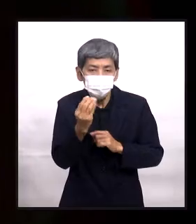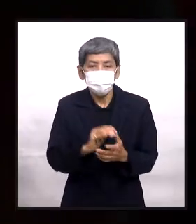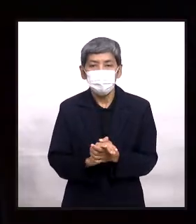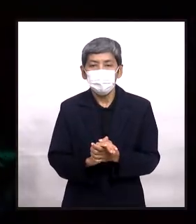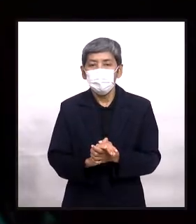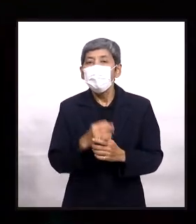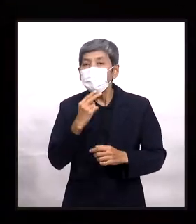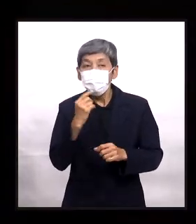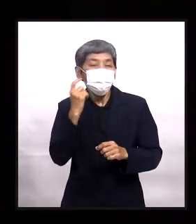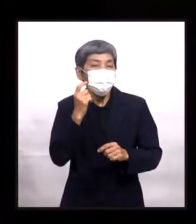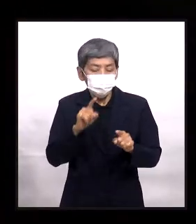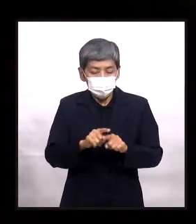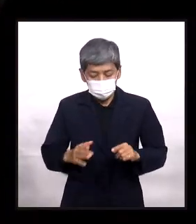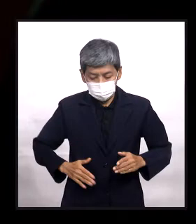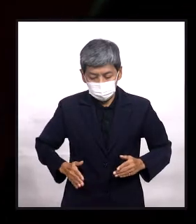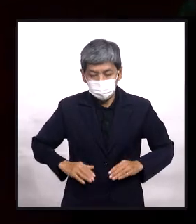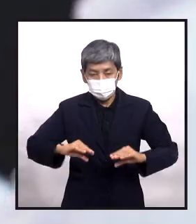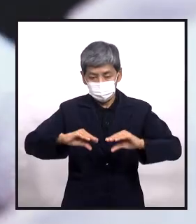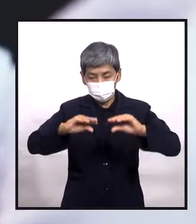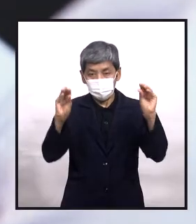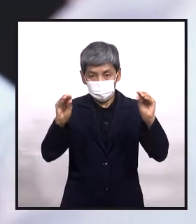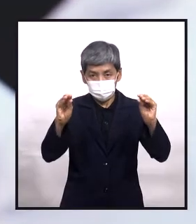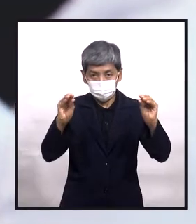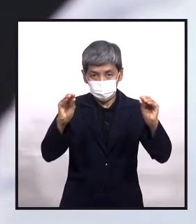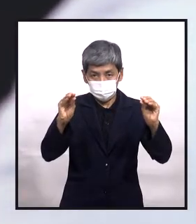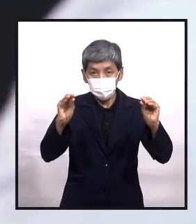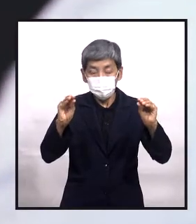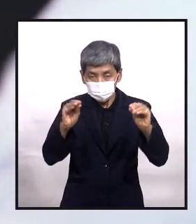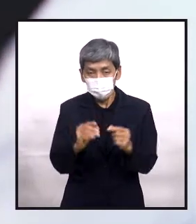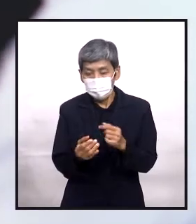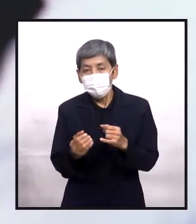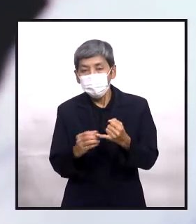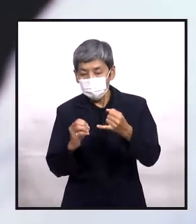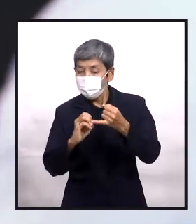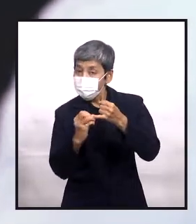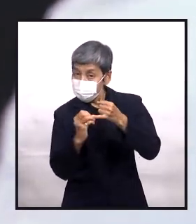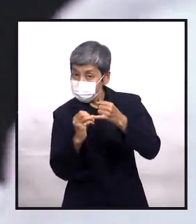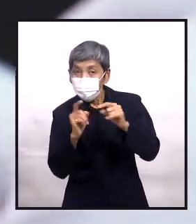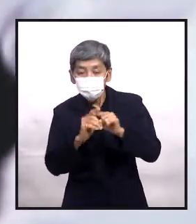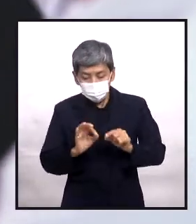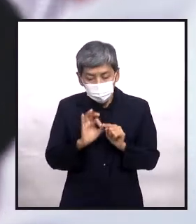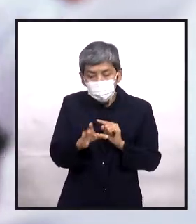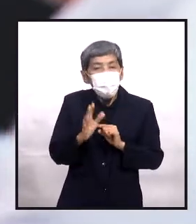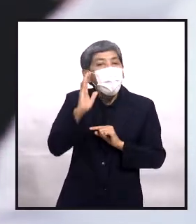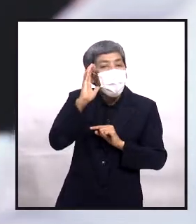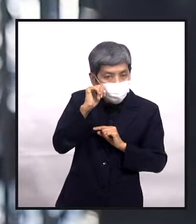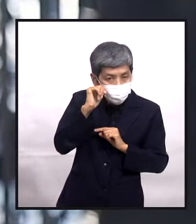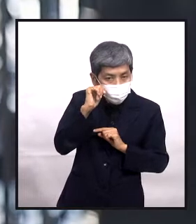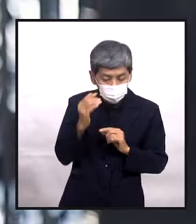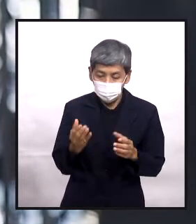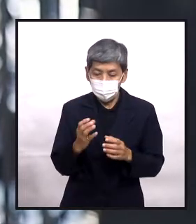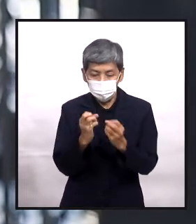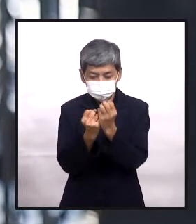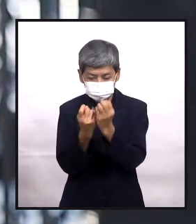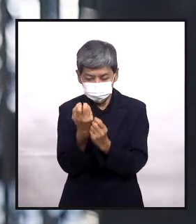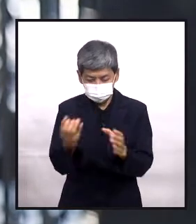แทนลำไข่แทนไข่ของแม่ตัวเชอรี่ที่มีหางแทนอสุจิของพ่อแล้วลูกค้าก็ต้องนั่นไปเสร็จพอรินโซด